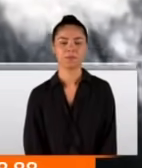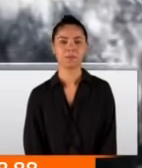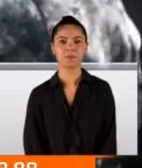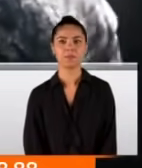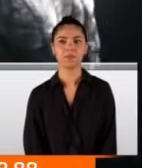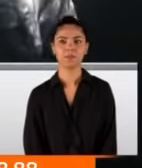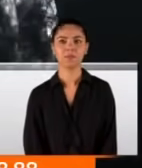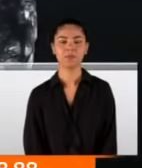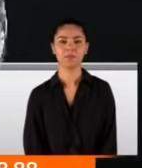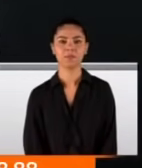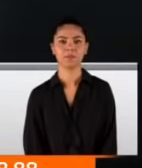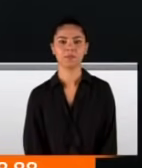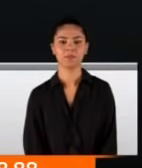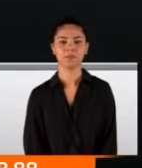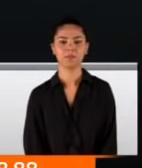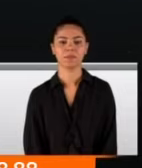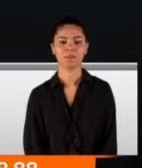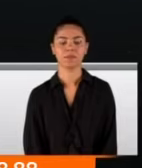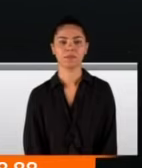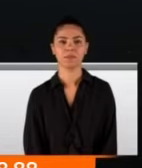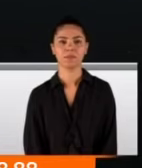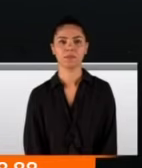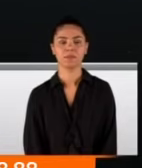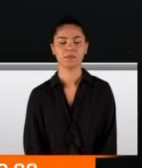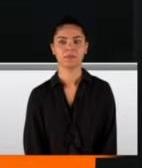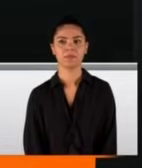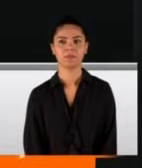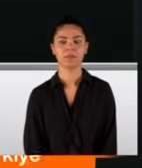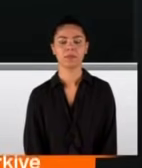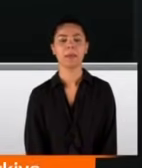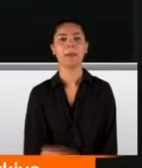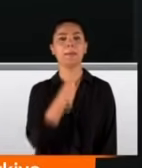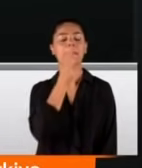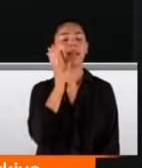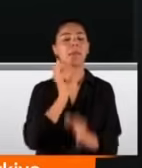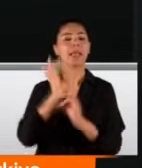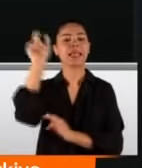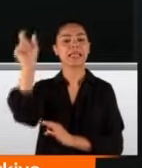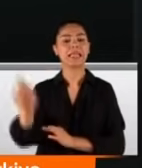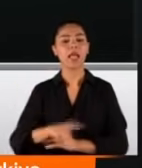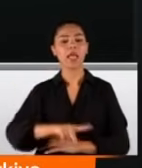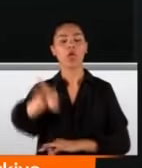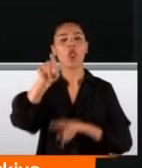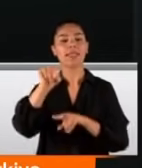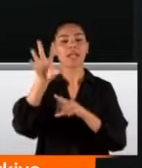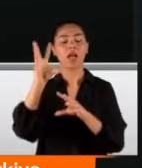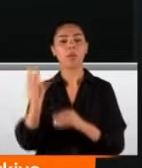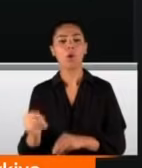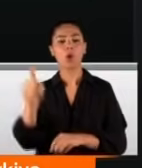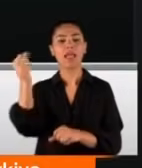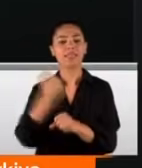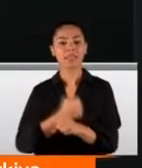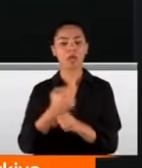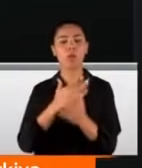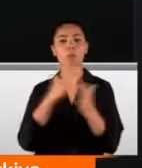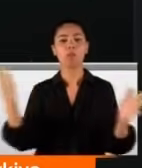In the scenario, a fictitious asteroid was detected 6 months before it would hit Earth. Bilim insanları yörüngesi takip edilen gök cisimlerinin o kadar